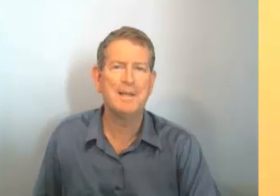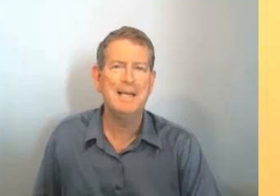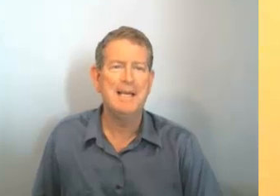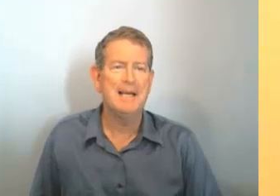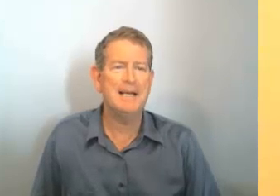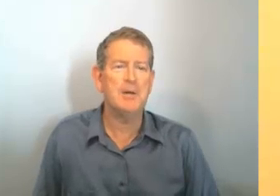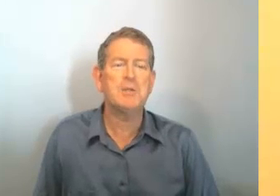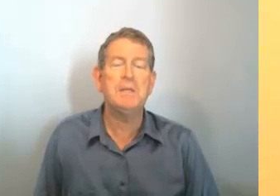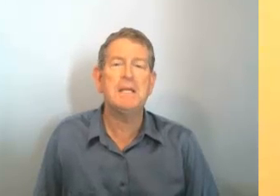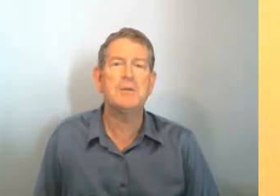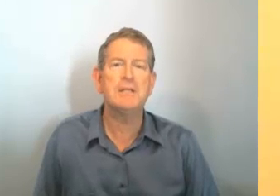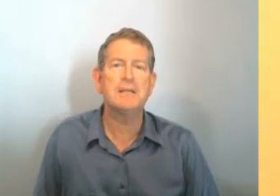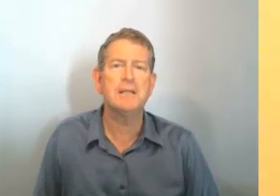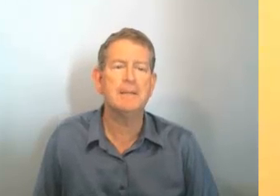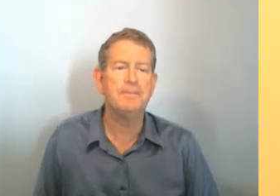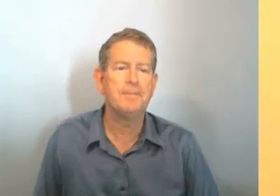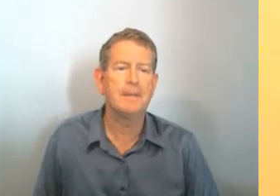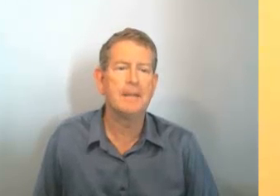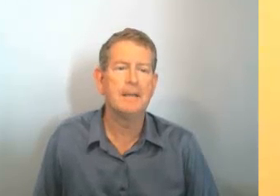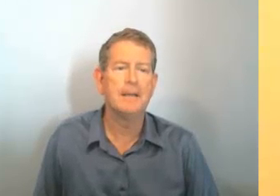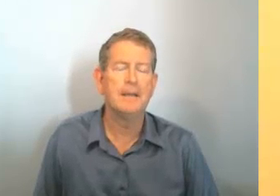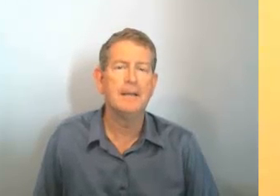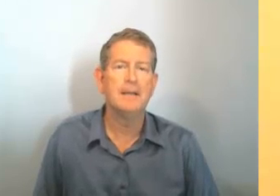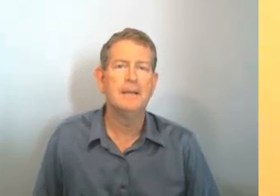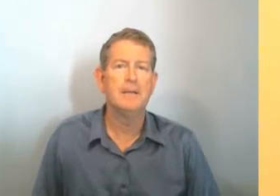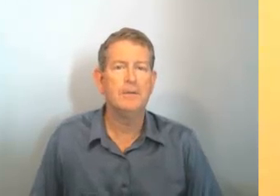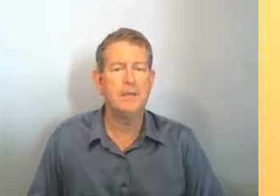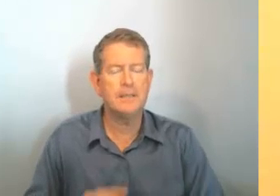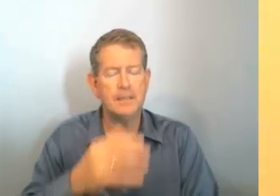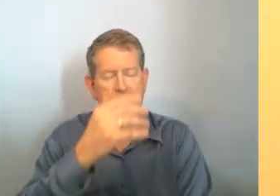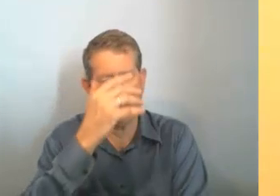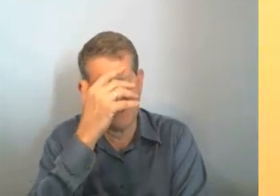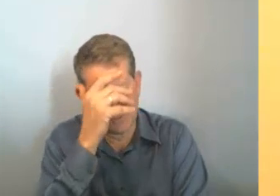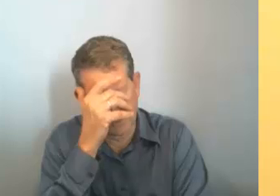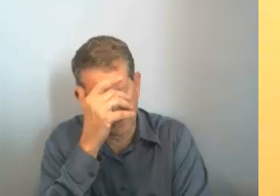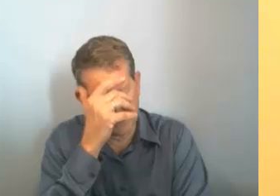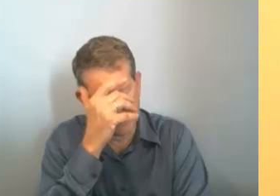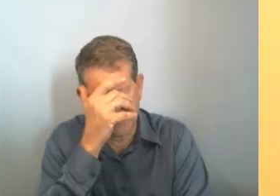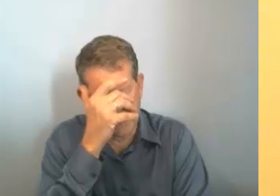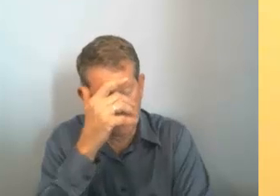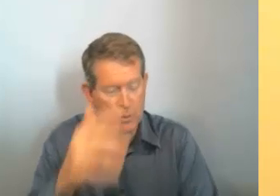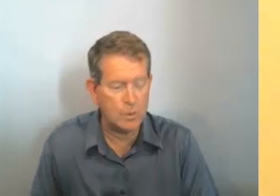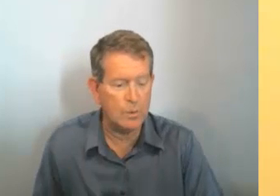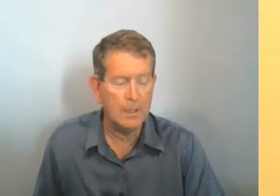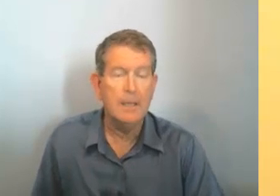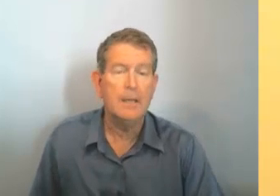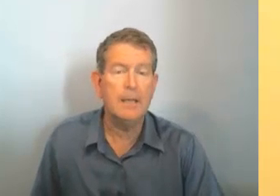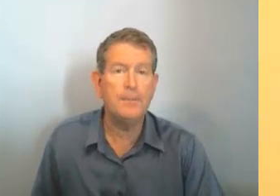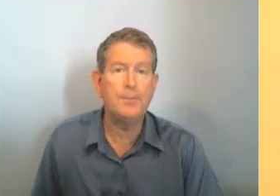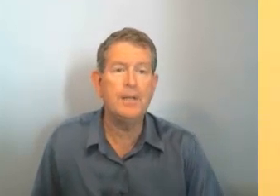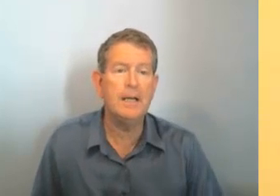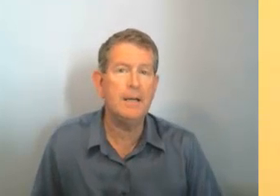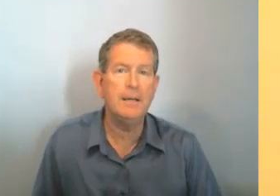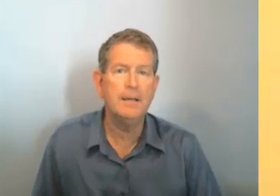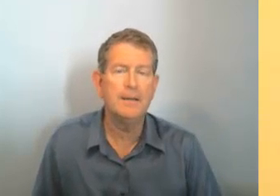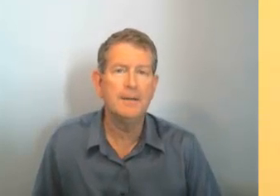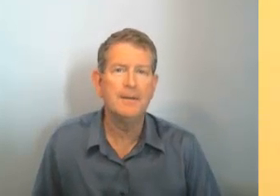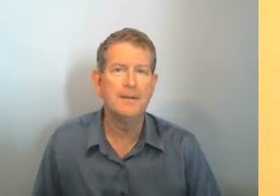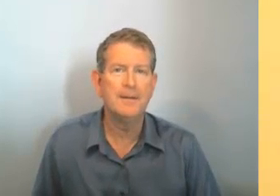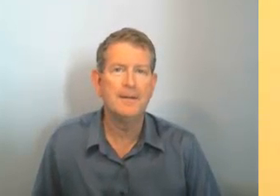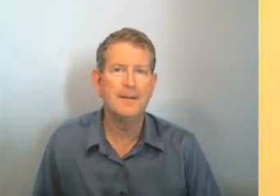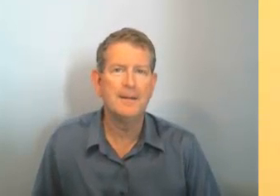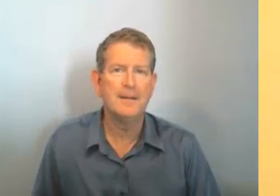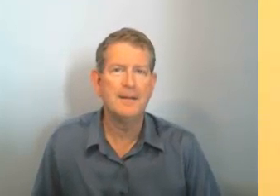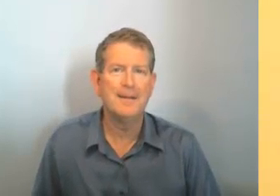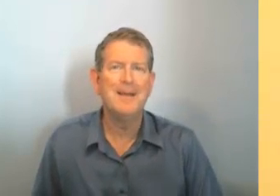toujours. Ensuite, qu'est-ce que c'est que ça? Oui, c'est déçu. Déçu. Et puis là,